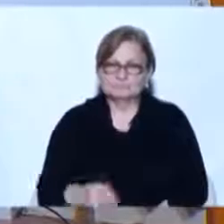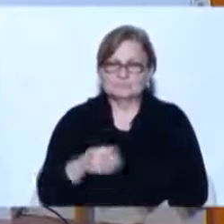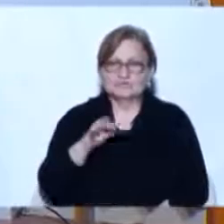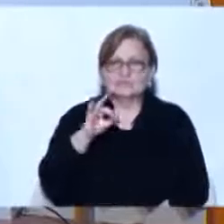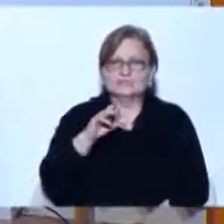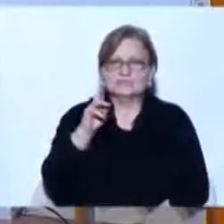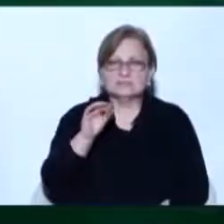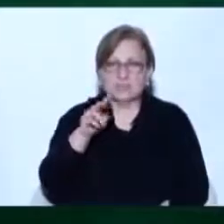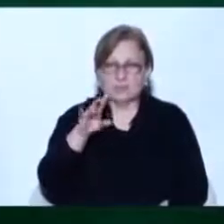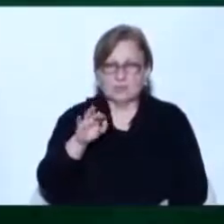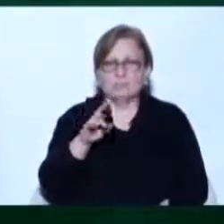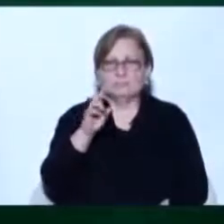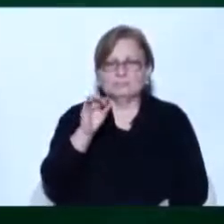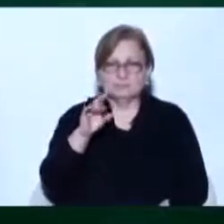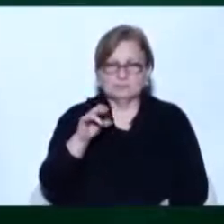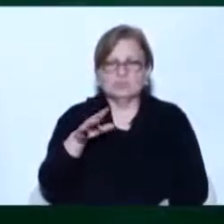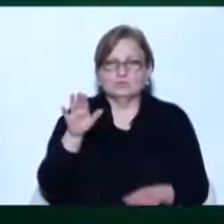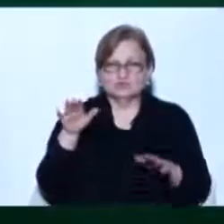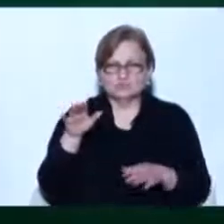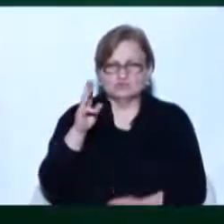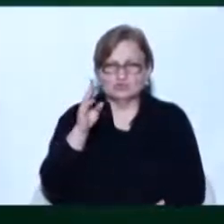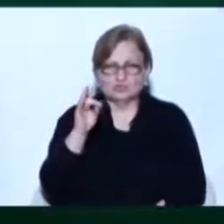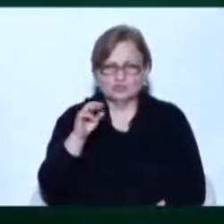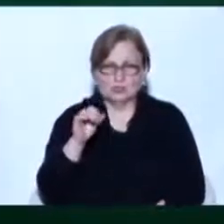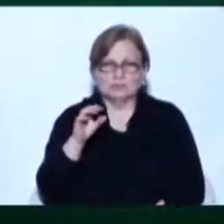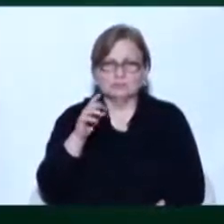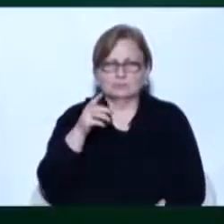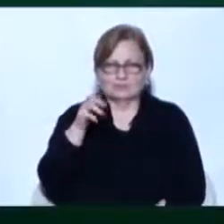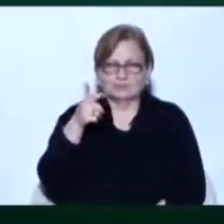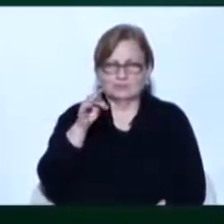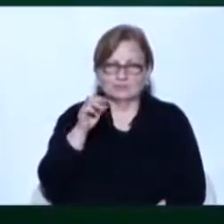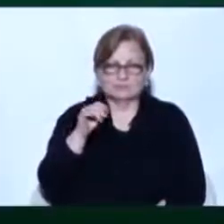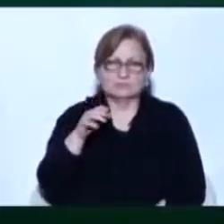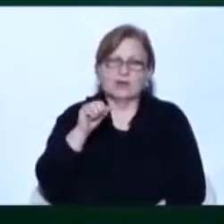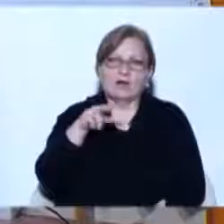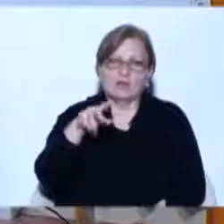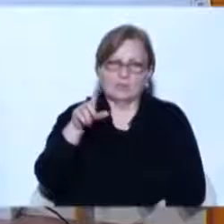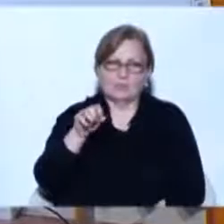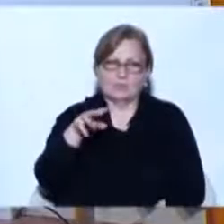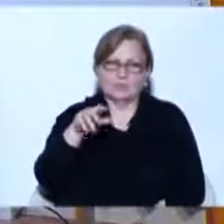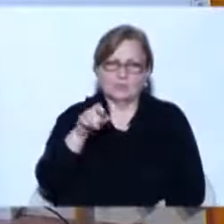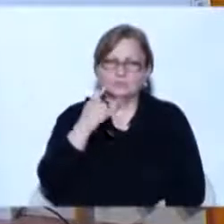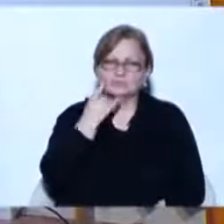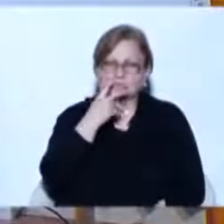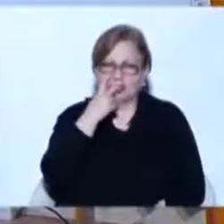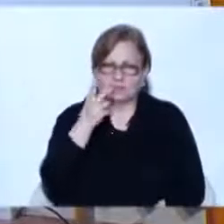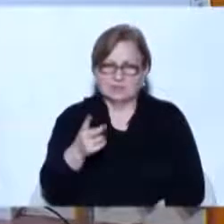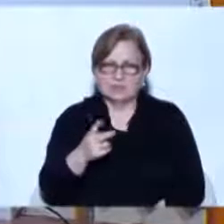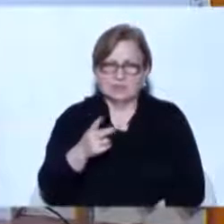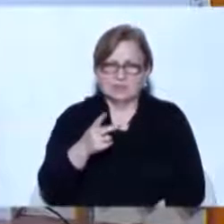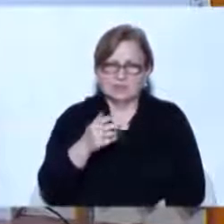იწილო ბიწილო, შროშანო გრიტინო, ალხო მალხო, ჩიტმა გნახოს,